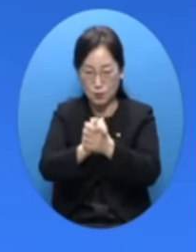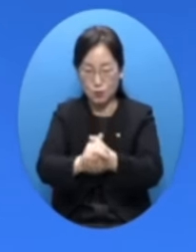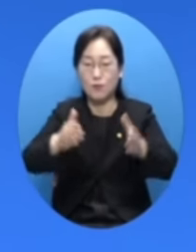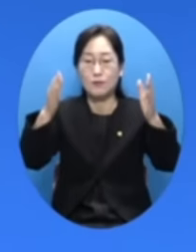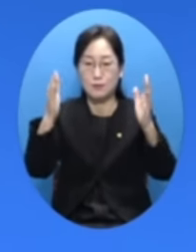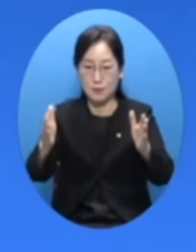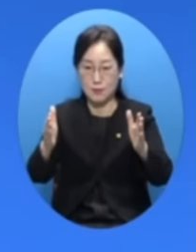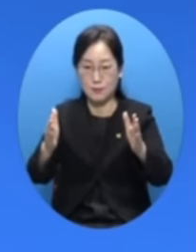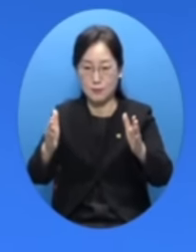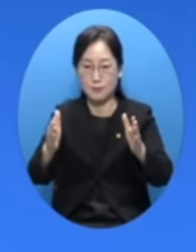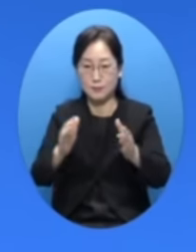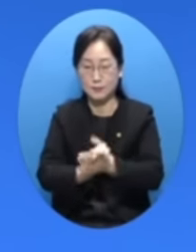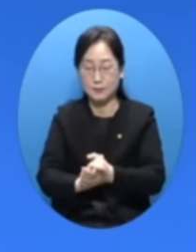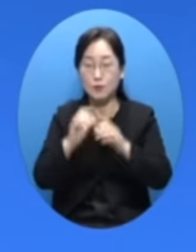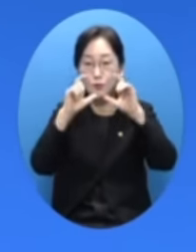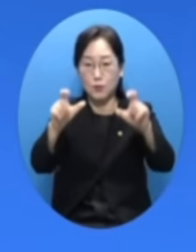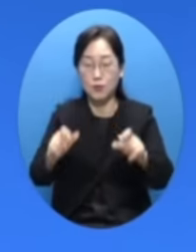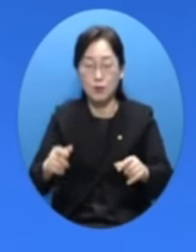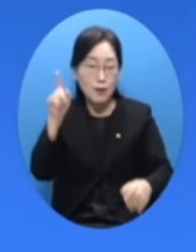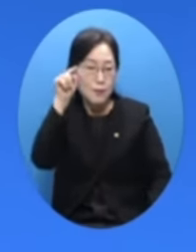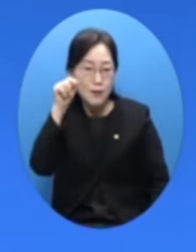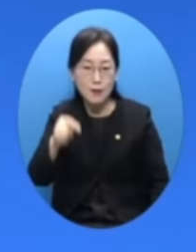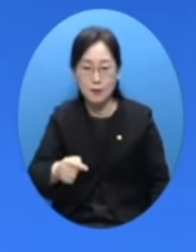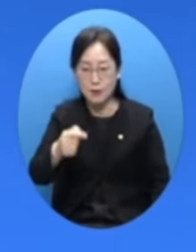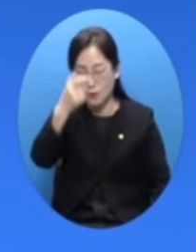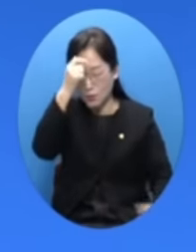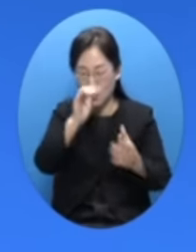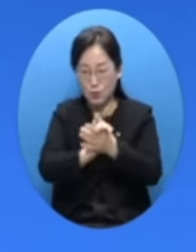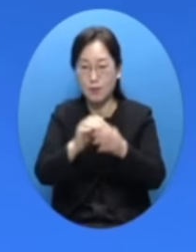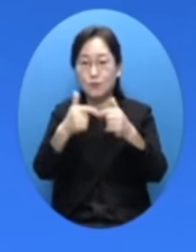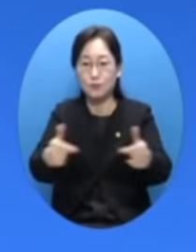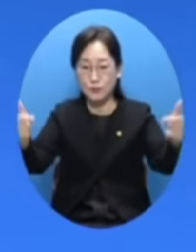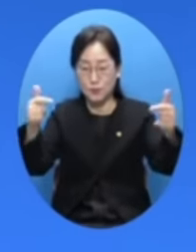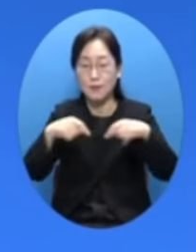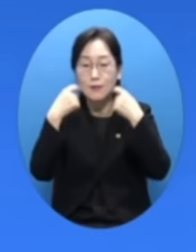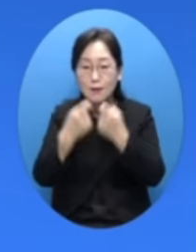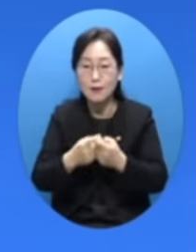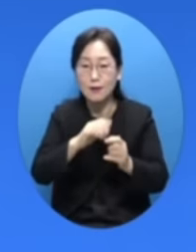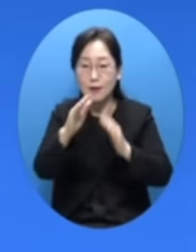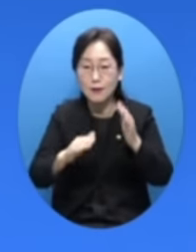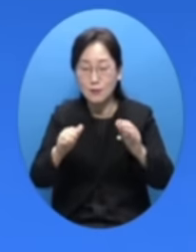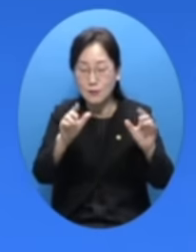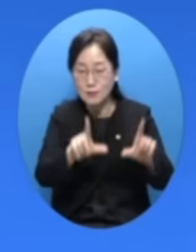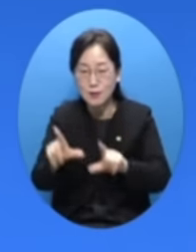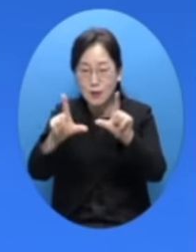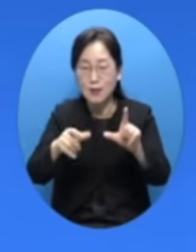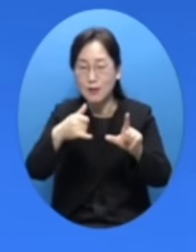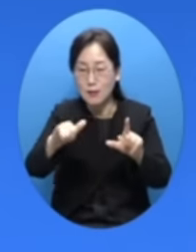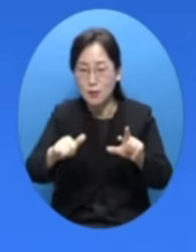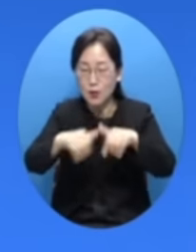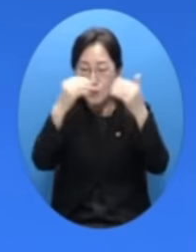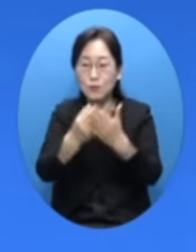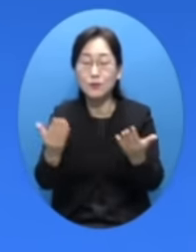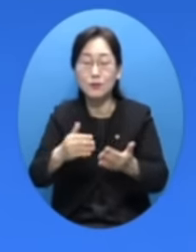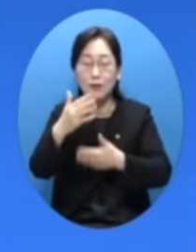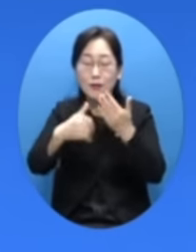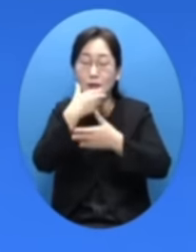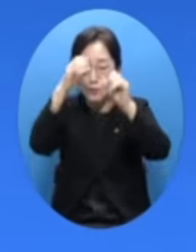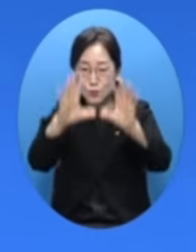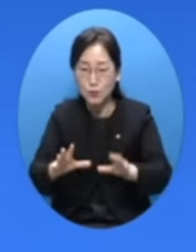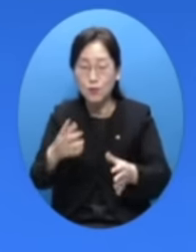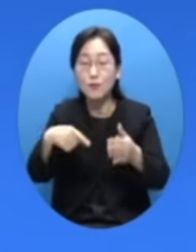여러분 매일같이 교회 부흥을 위해서 개인 가정생활 자녀 범사에 하나님의 축복이 망해서